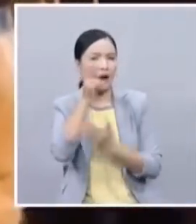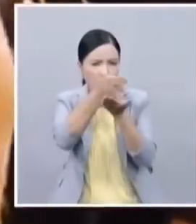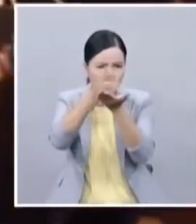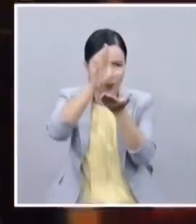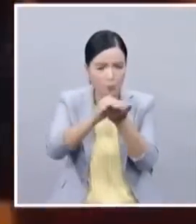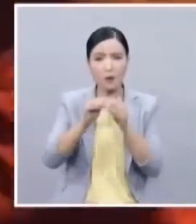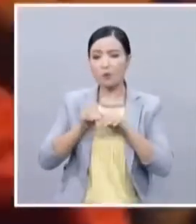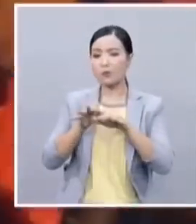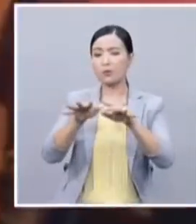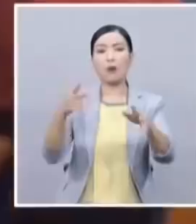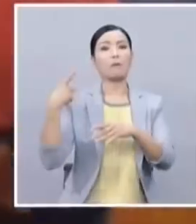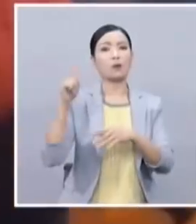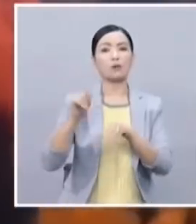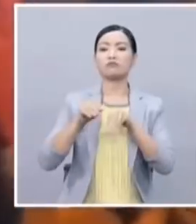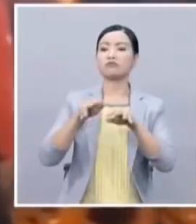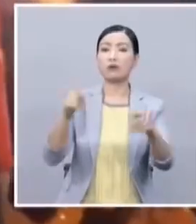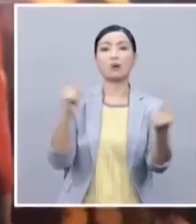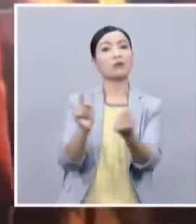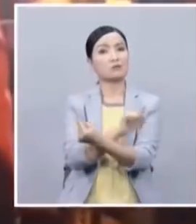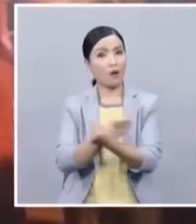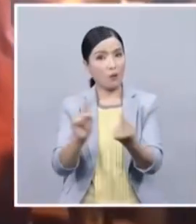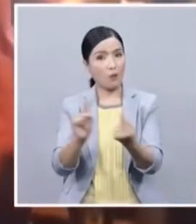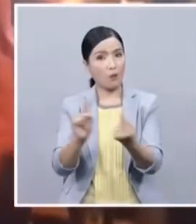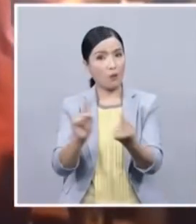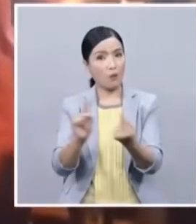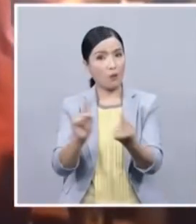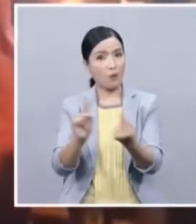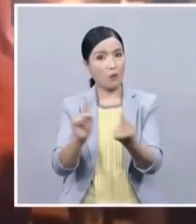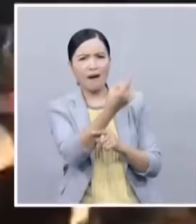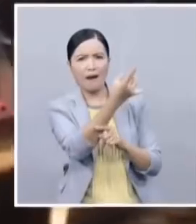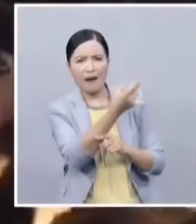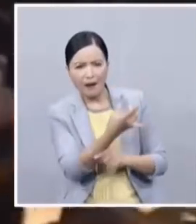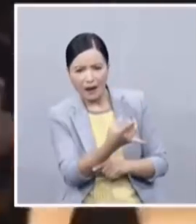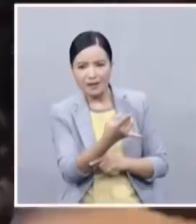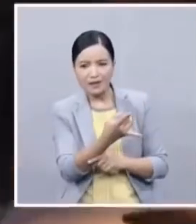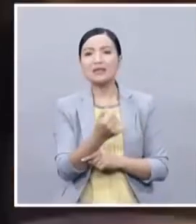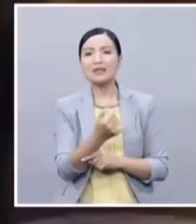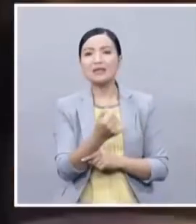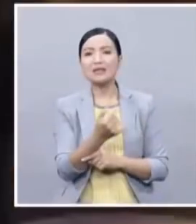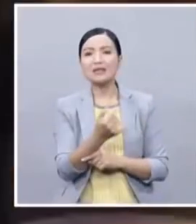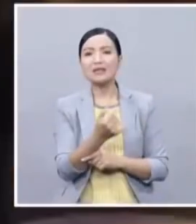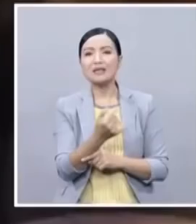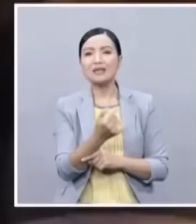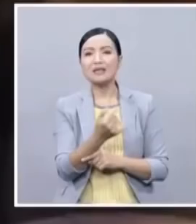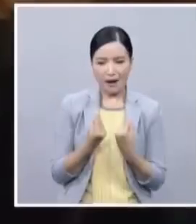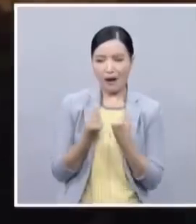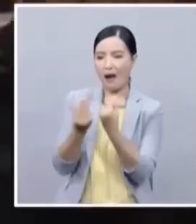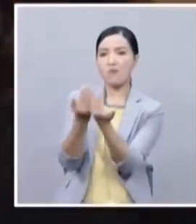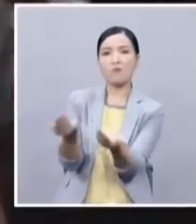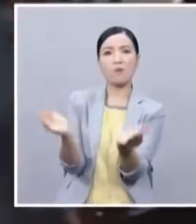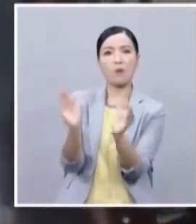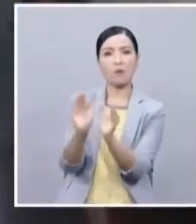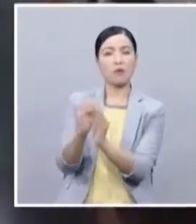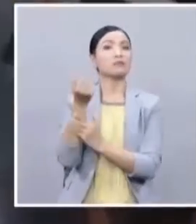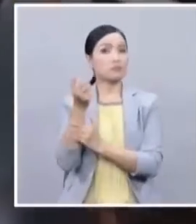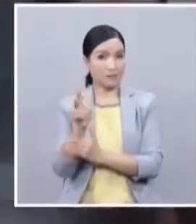ที่เป็นสาระประโยชน์ต่อสังคมควบคู่ไปกับการรายงานสถานการณ์และเป็นการรวบรวม13ครอบครัว